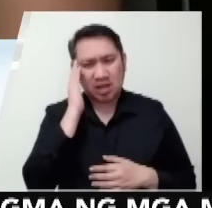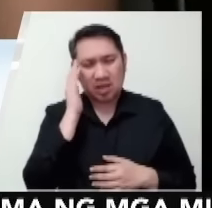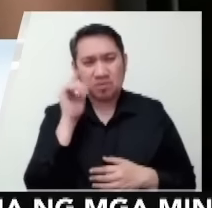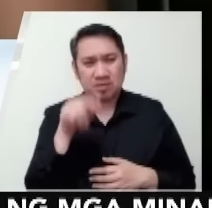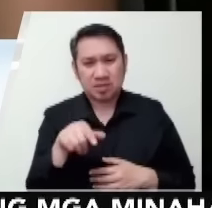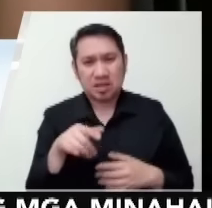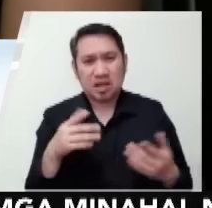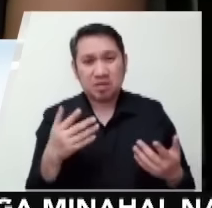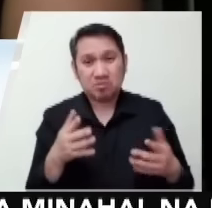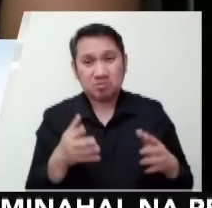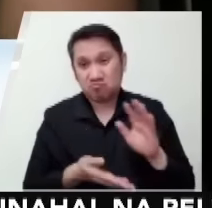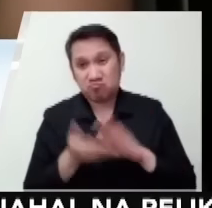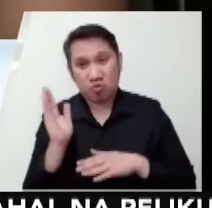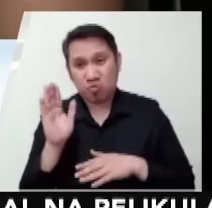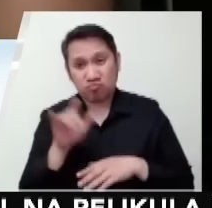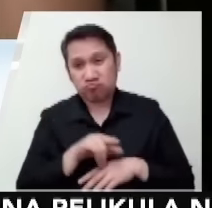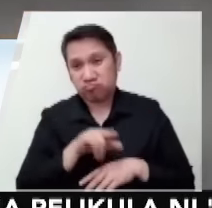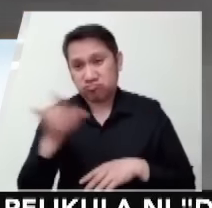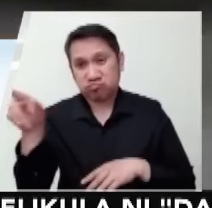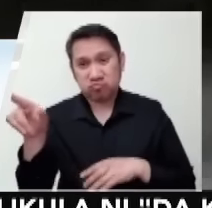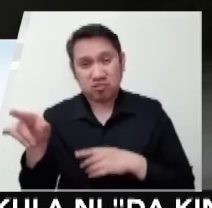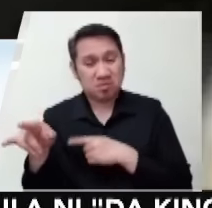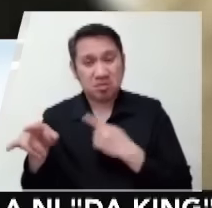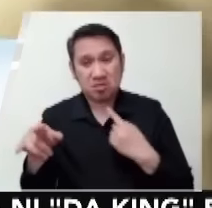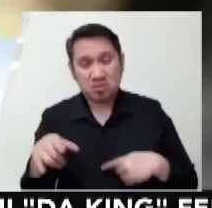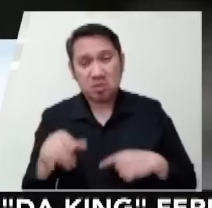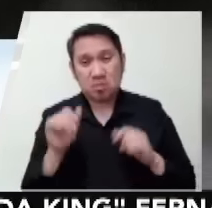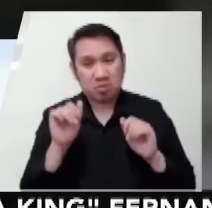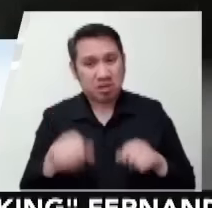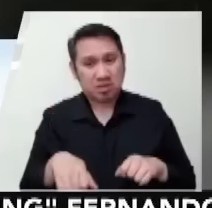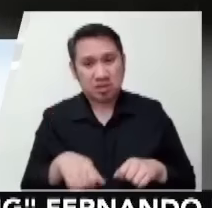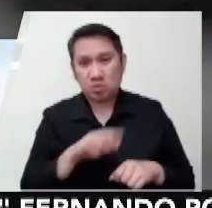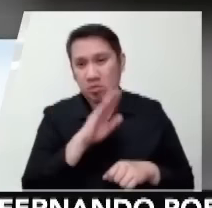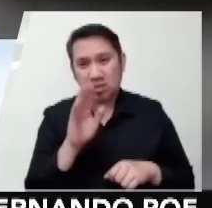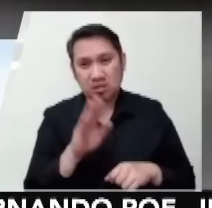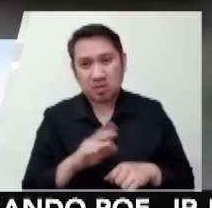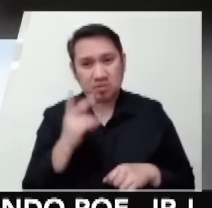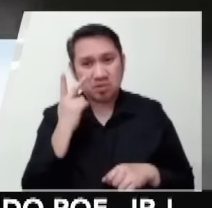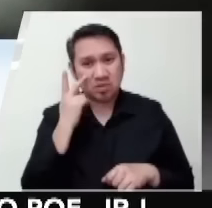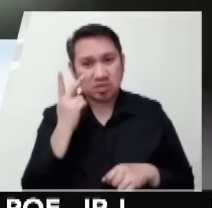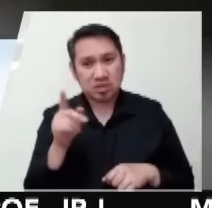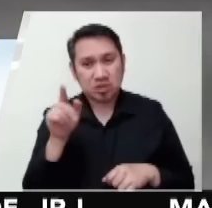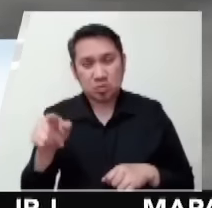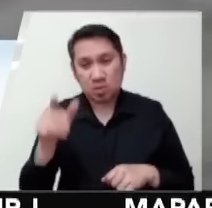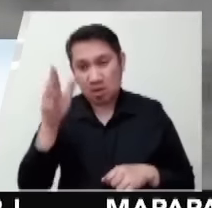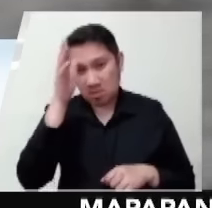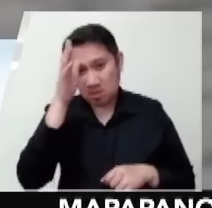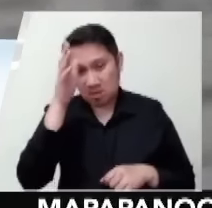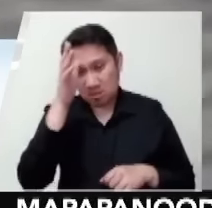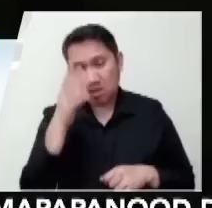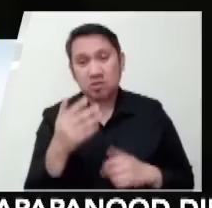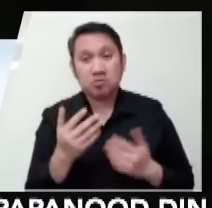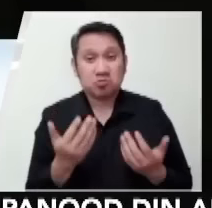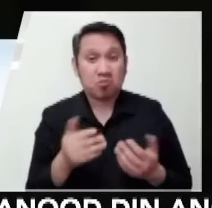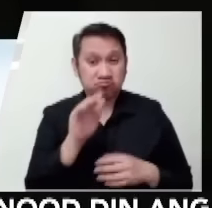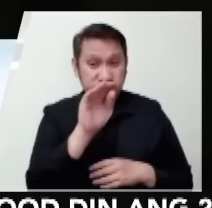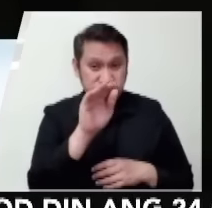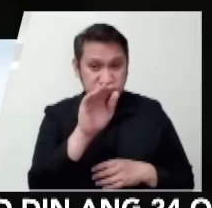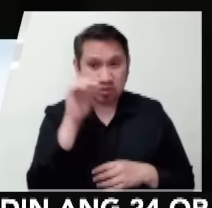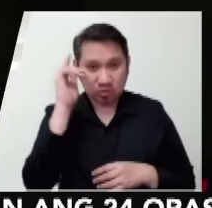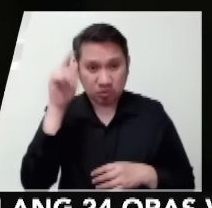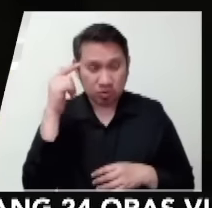ma-deport, posibleng hindi na makita pang muli ng kanilang mga anak ang kanilang mga ama. Kaya panawagan nila sa gobyerno. Yung may